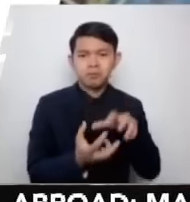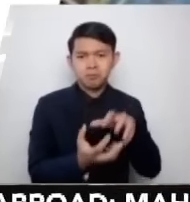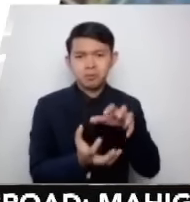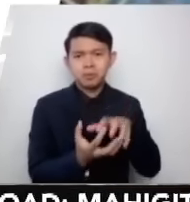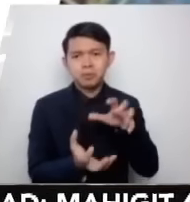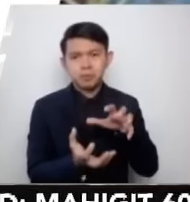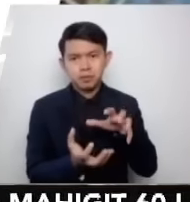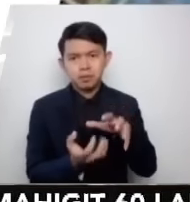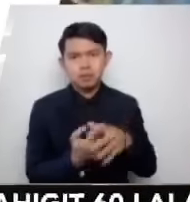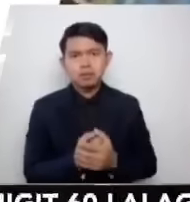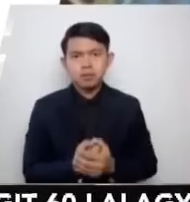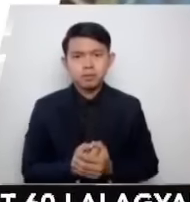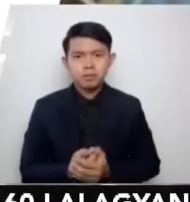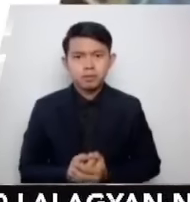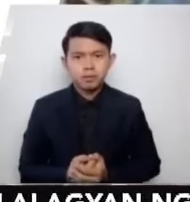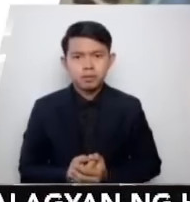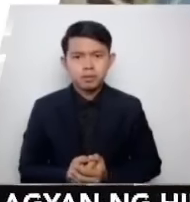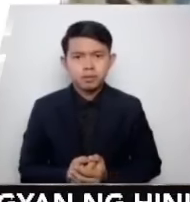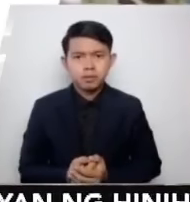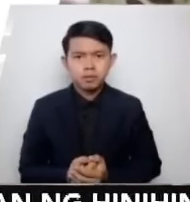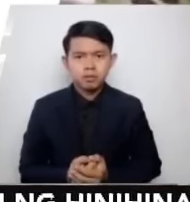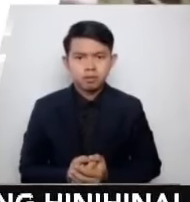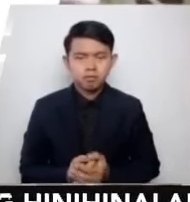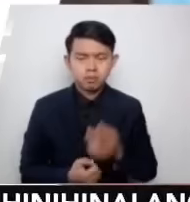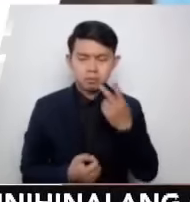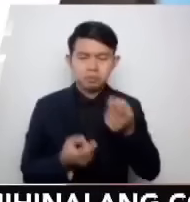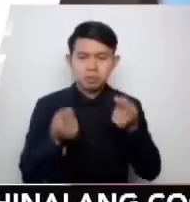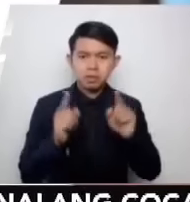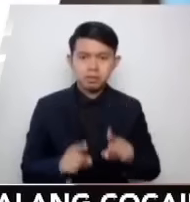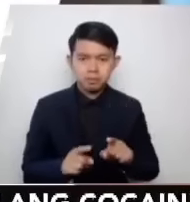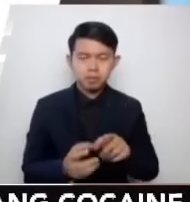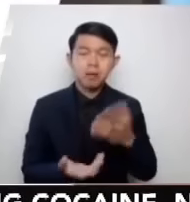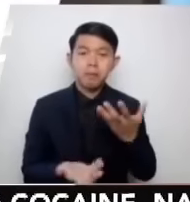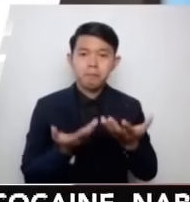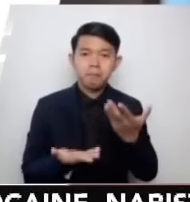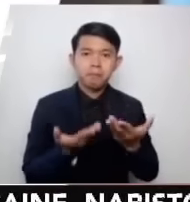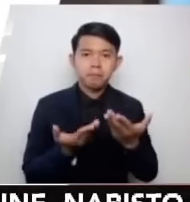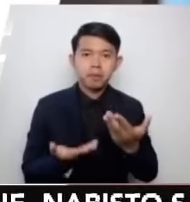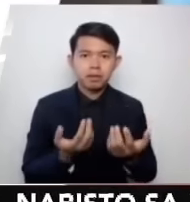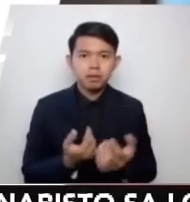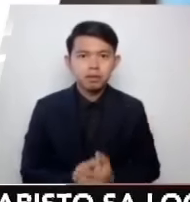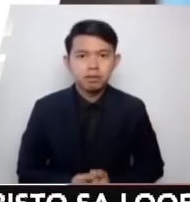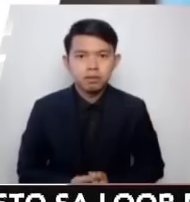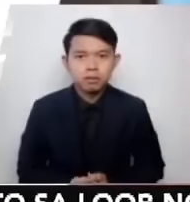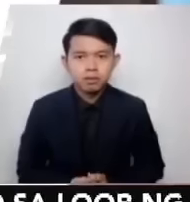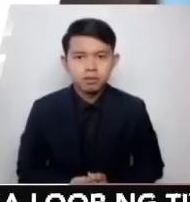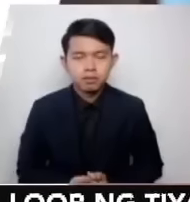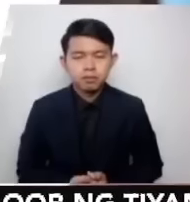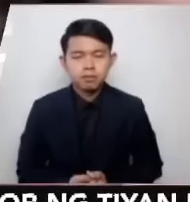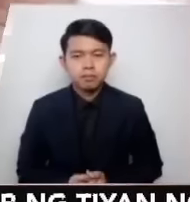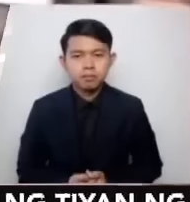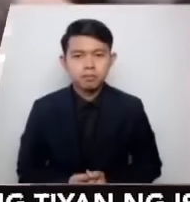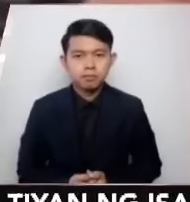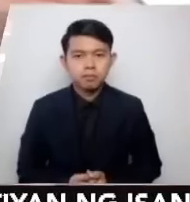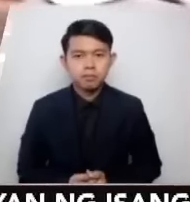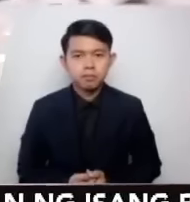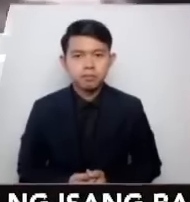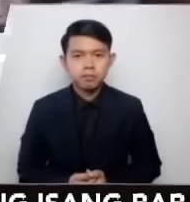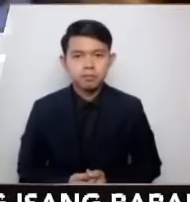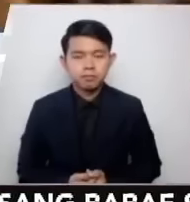ko. Basta magsuka-suka ang iro, hiloan man na. Sakit kas akong dughan eh buutan kay ito as in buutan kay itong iro. Batay